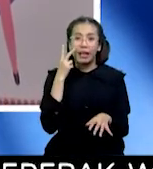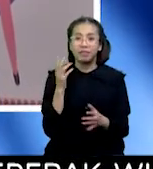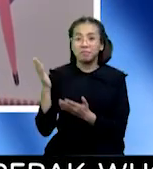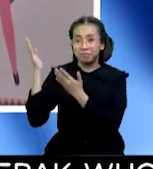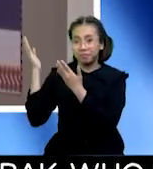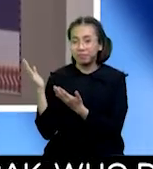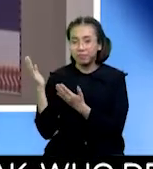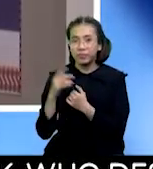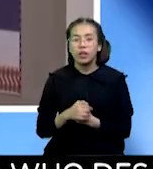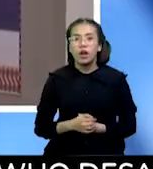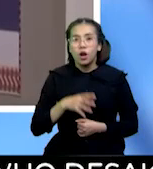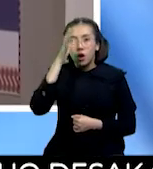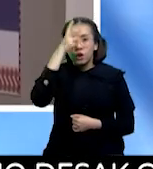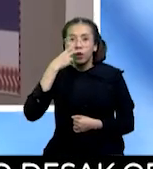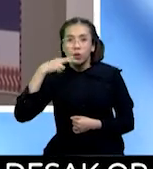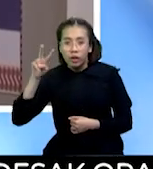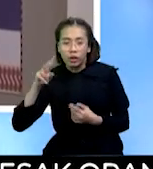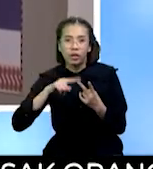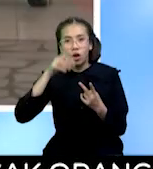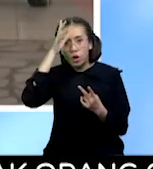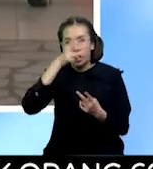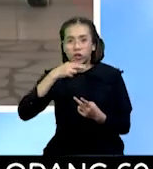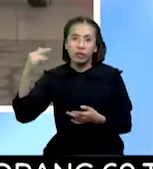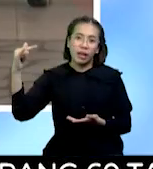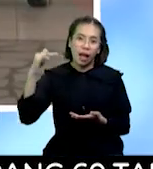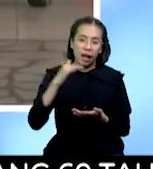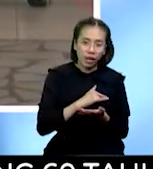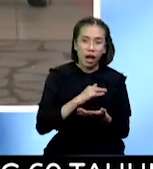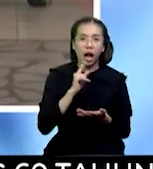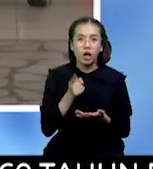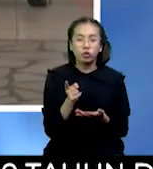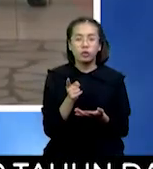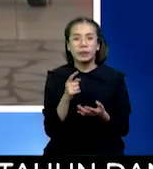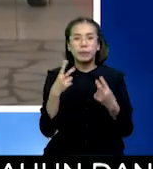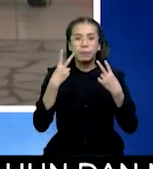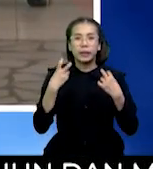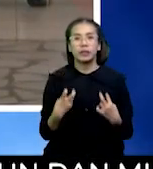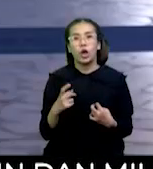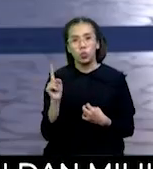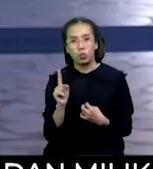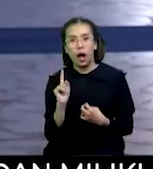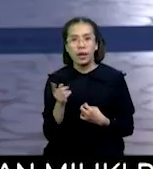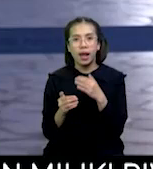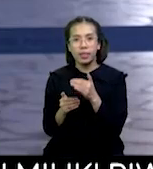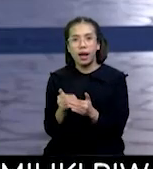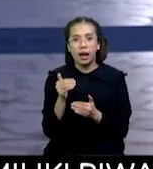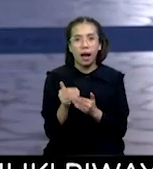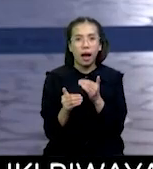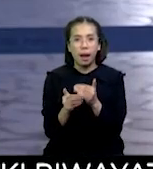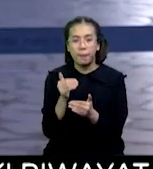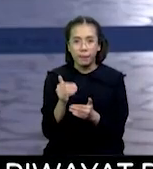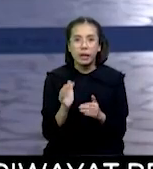WNA yang datang ke Indonesia dari luar negeri, mereka harus menjalani beberapa tahap pemeriksaan terlebih dahulu. Pihak imigrasi